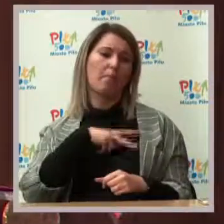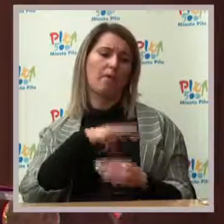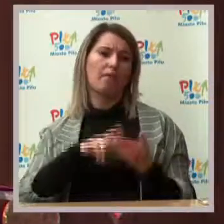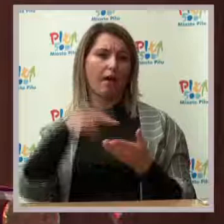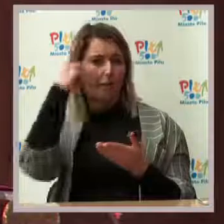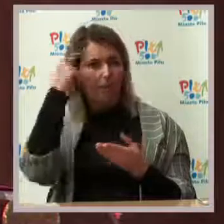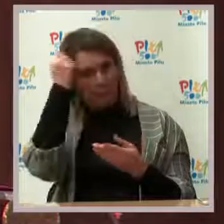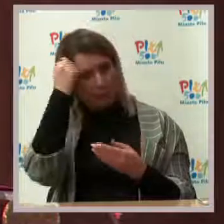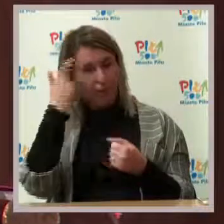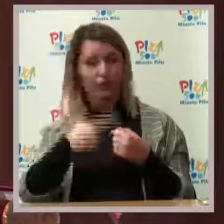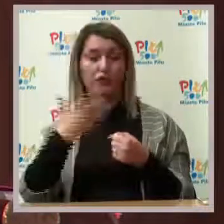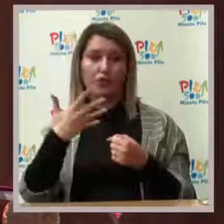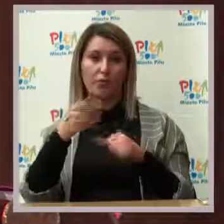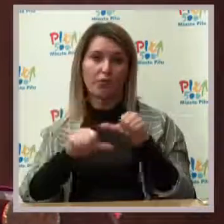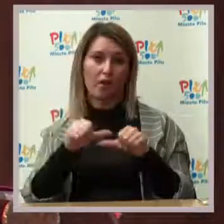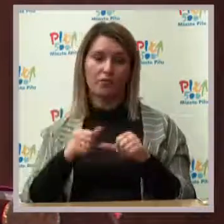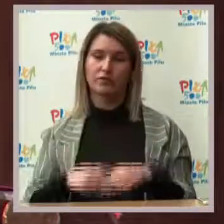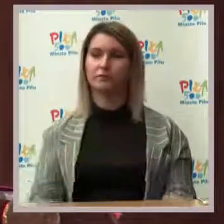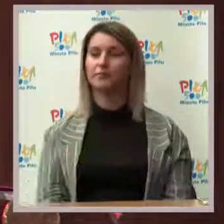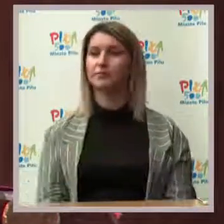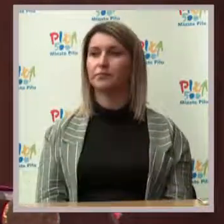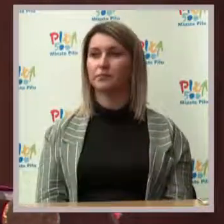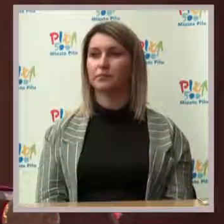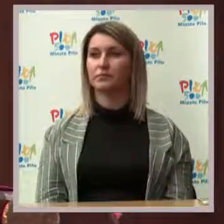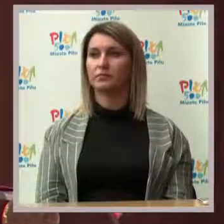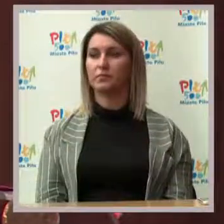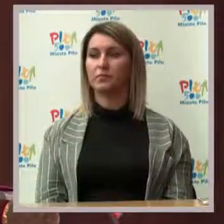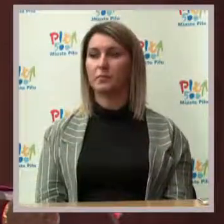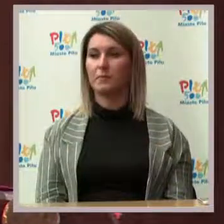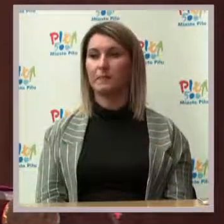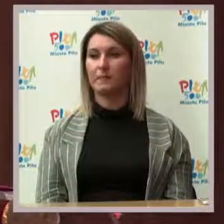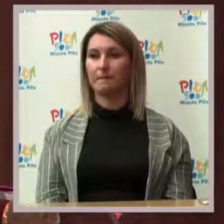medale 25-lecia naszego klubu.